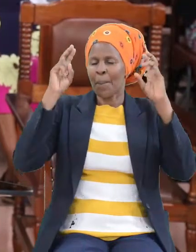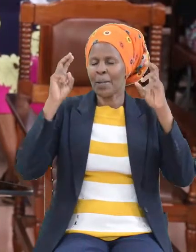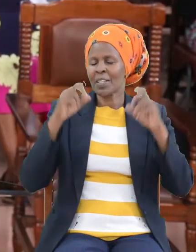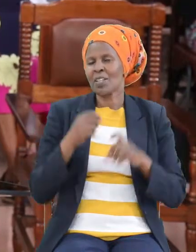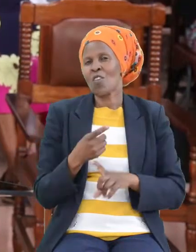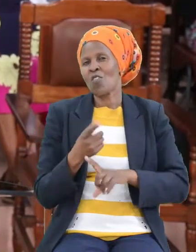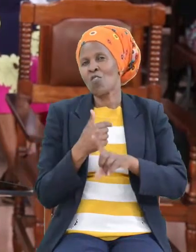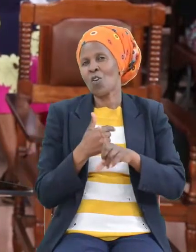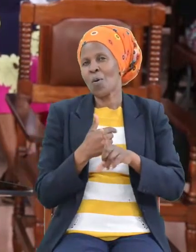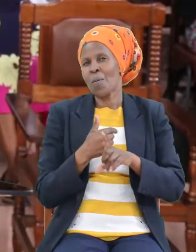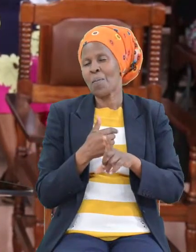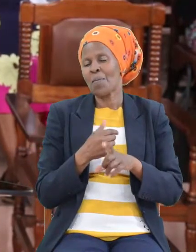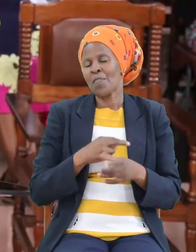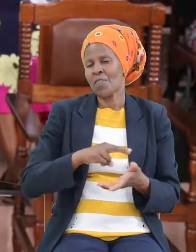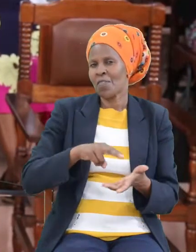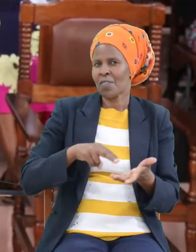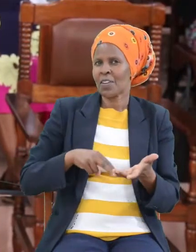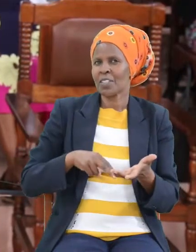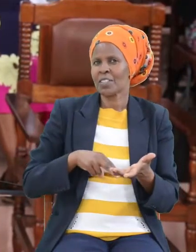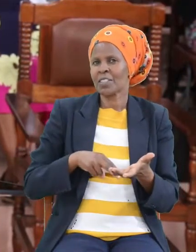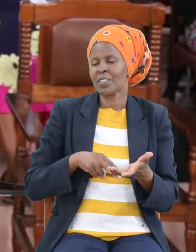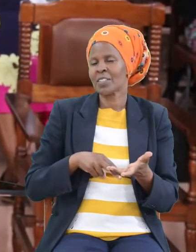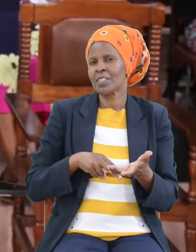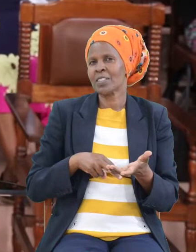imetoka mstari wa